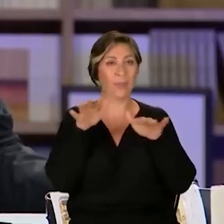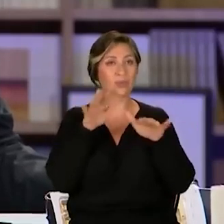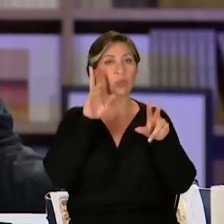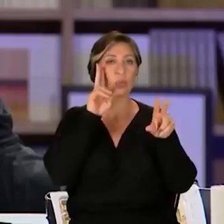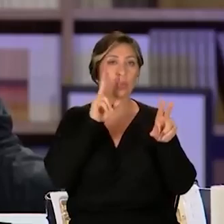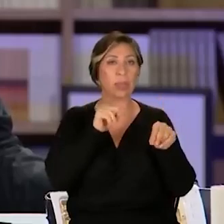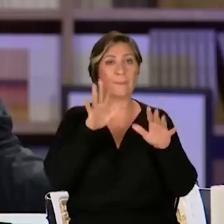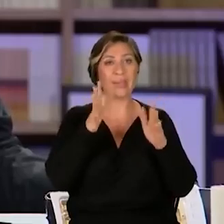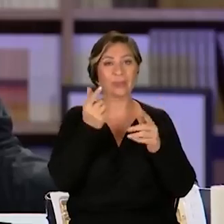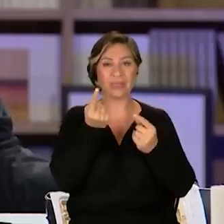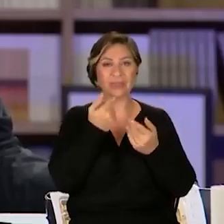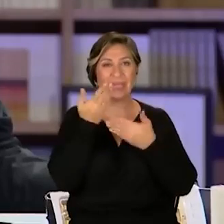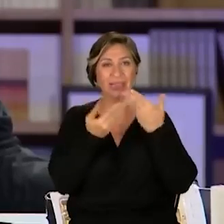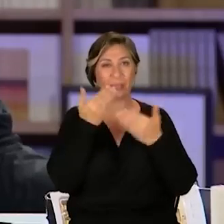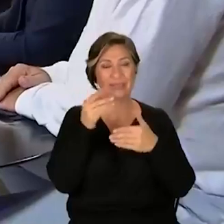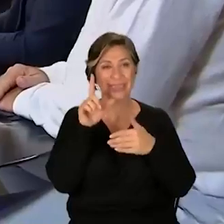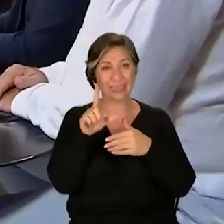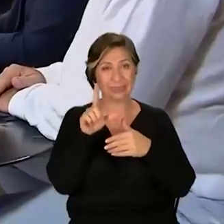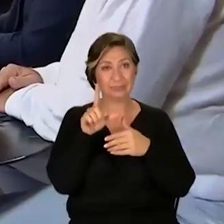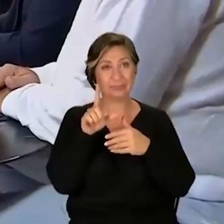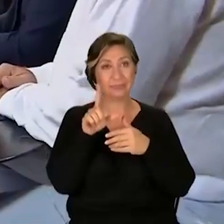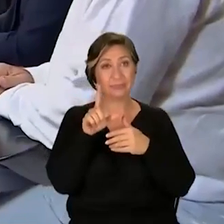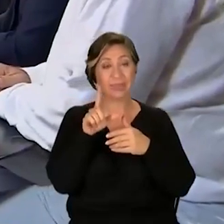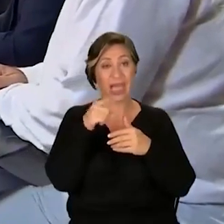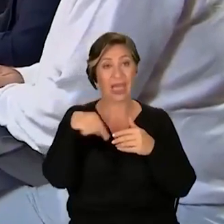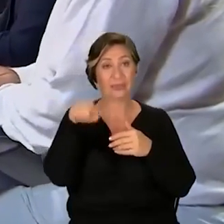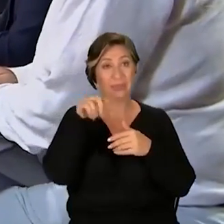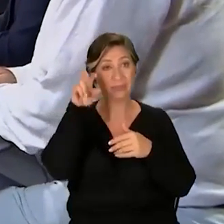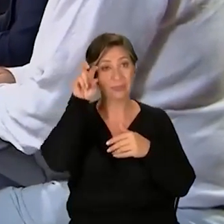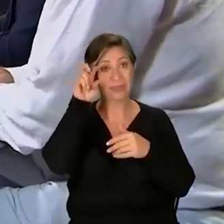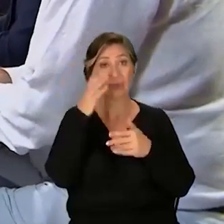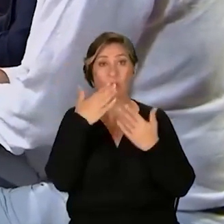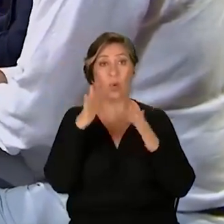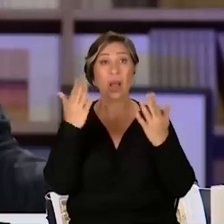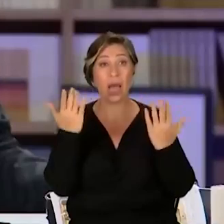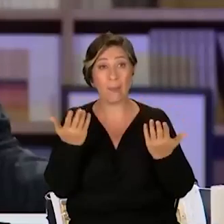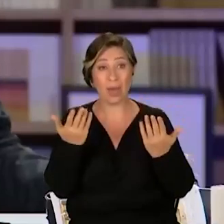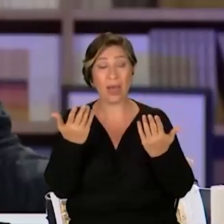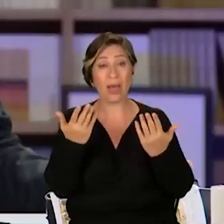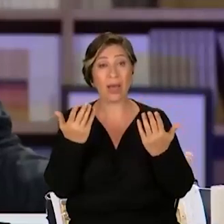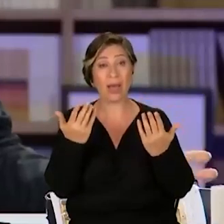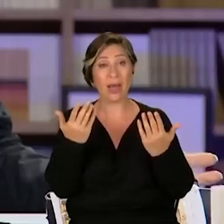uykularından belki biraz söz etmemiz lazım. Aramızda psikiyatri mütehassısı yok ama ve lakin